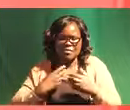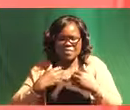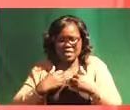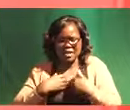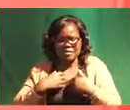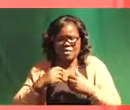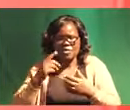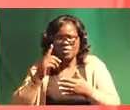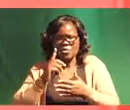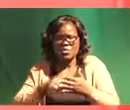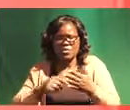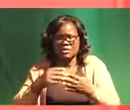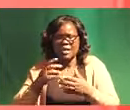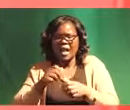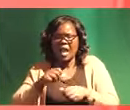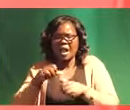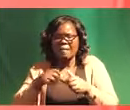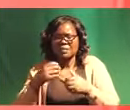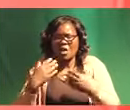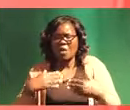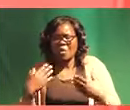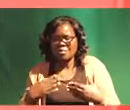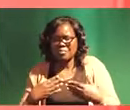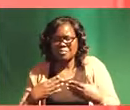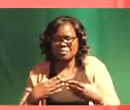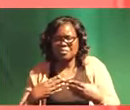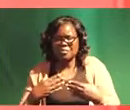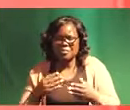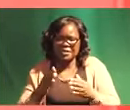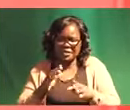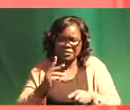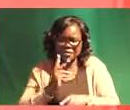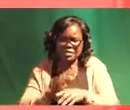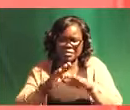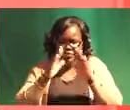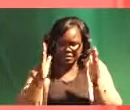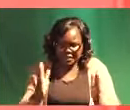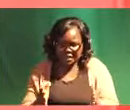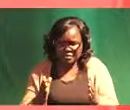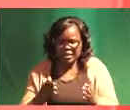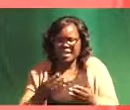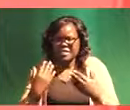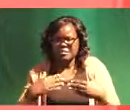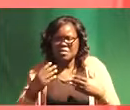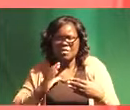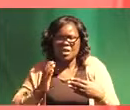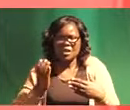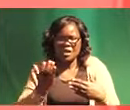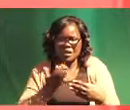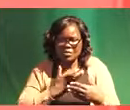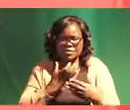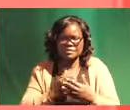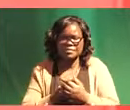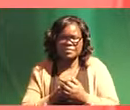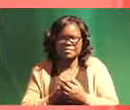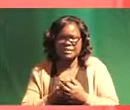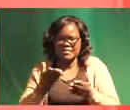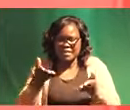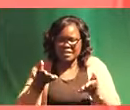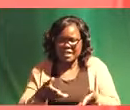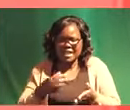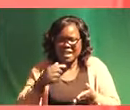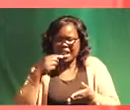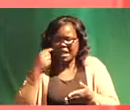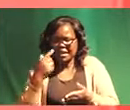yale yanayowahusu watu wetu tutawekelea kwa meza. Na hawa watu wetu, hata hapa